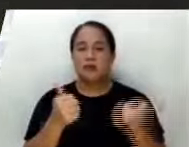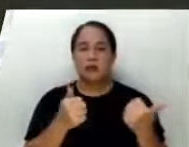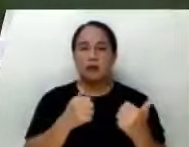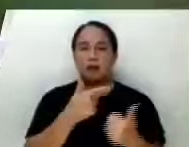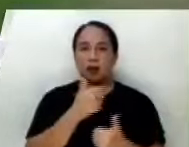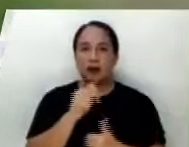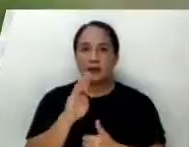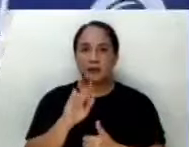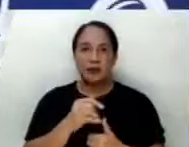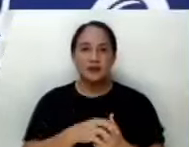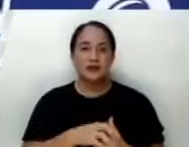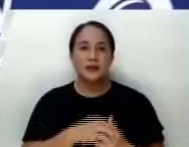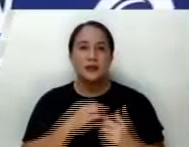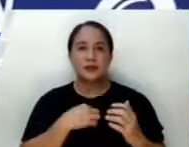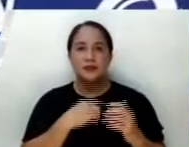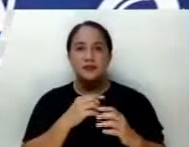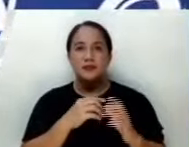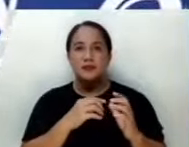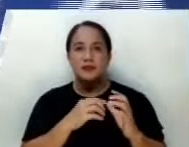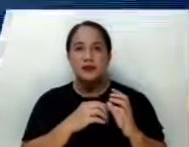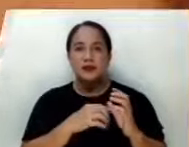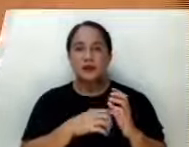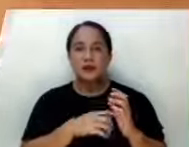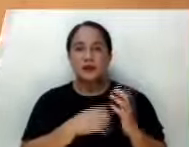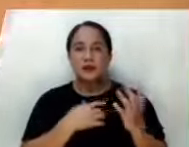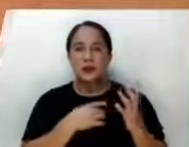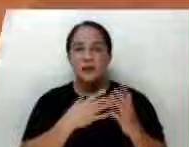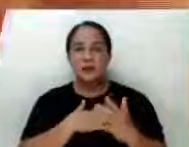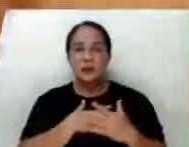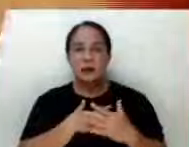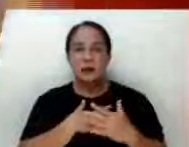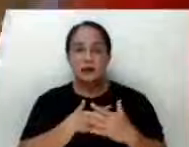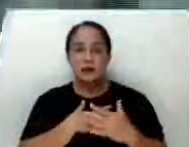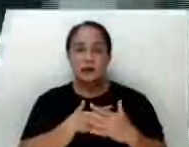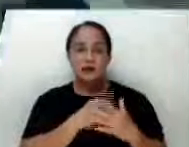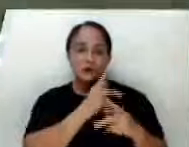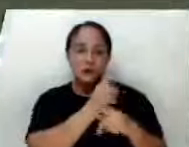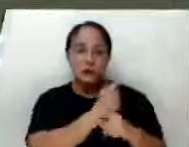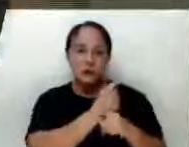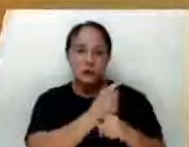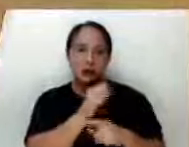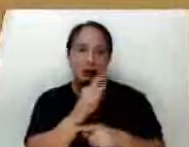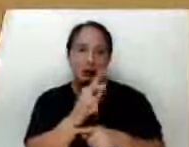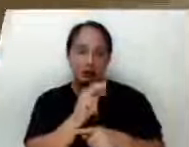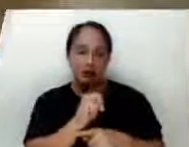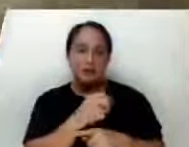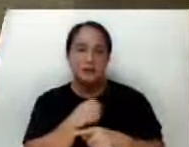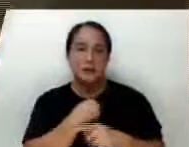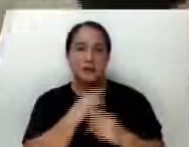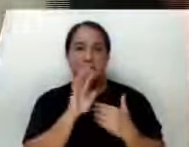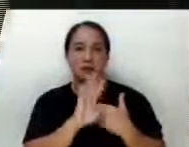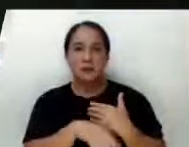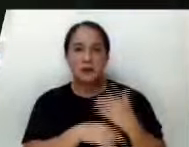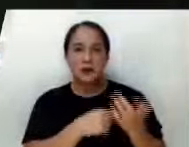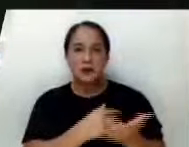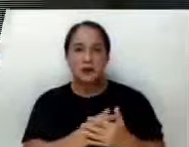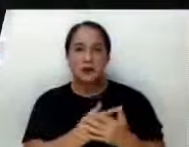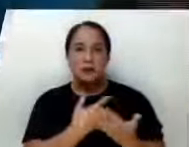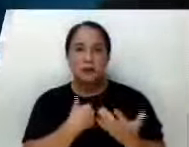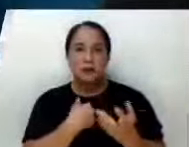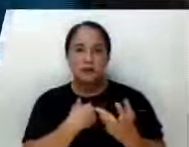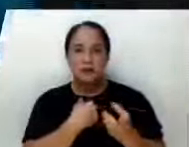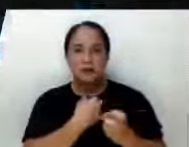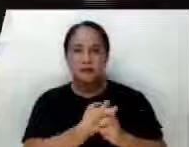kapuso sci-fi rom-com na My Guardian Alien, pati na sa nagbabalik action comedy series na Walang Matigas na Pulis sa Matinik